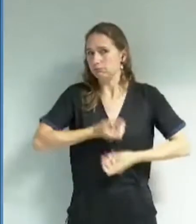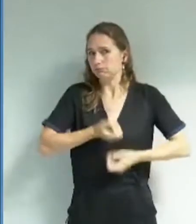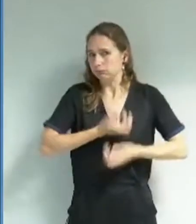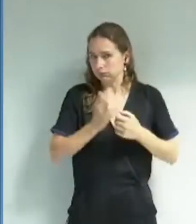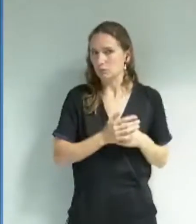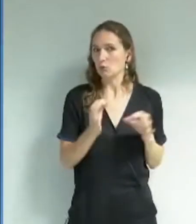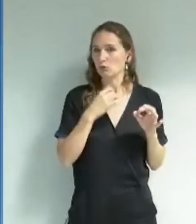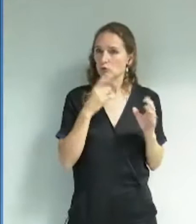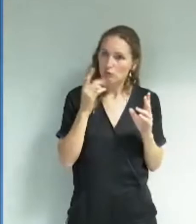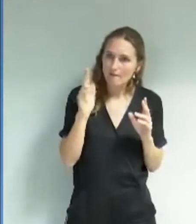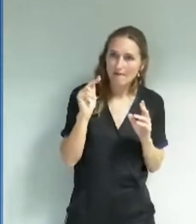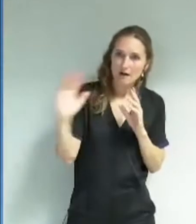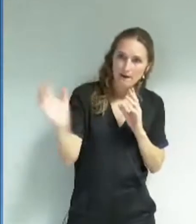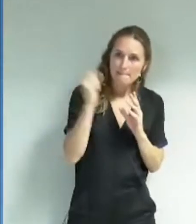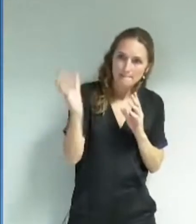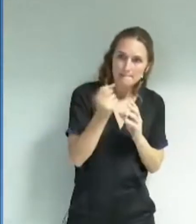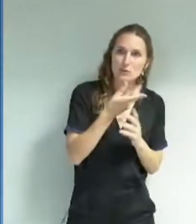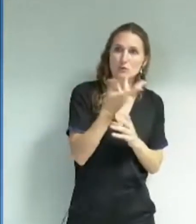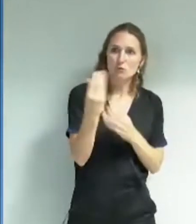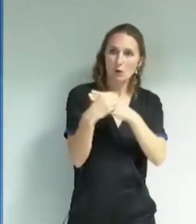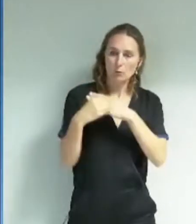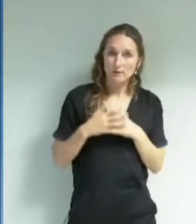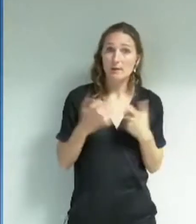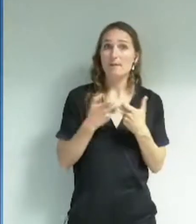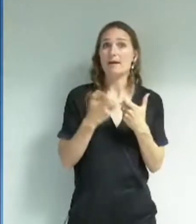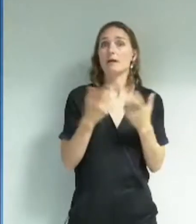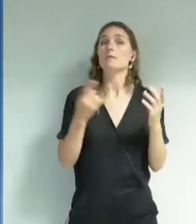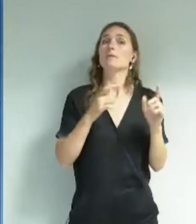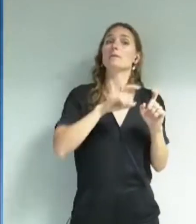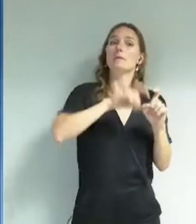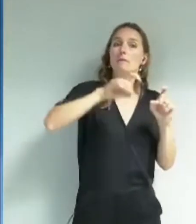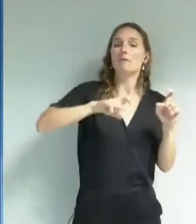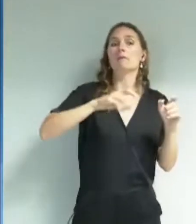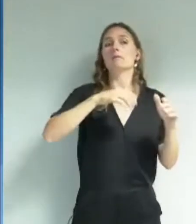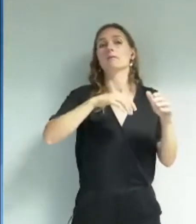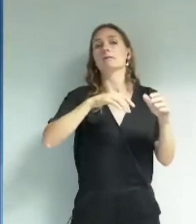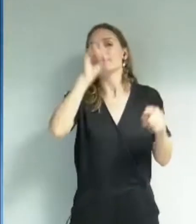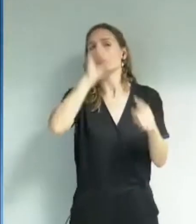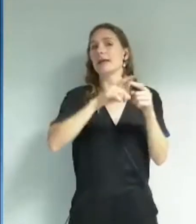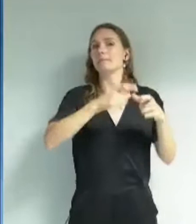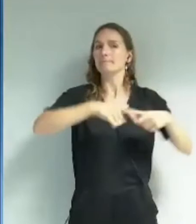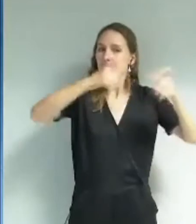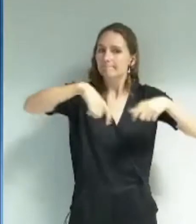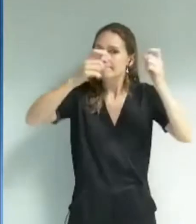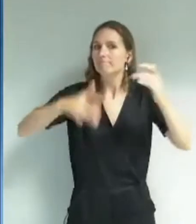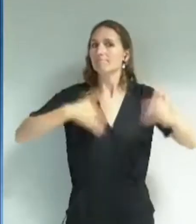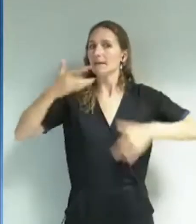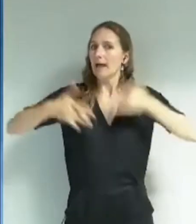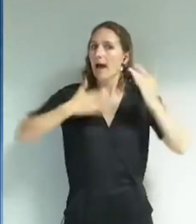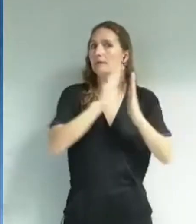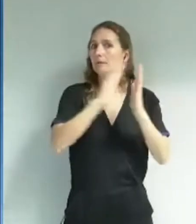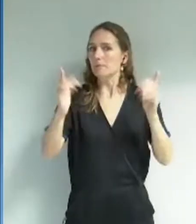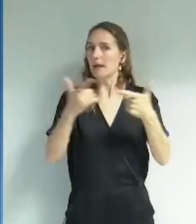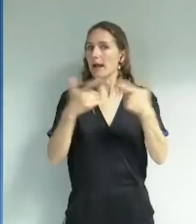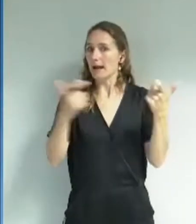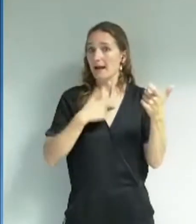on reprendra certaines demandes, par exemple le fait de rendre les chiffres de fréquentation des équipements culturels publics et le fait d'avoir des indicateurs. Nous comptons mettre en